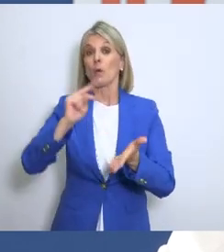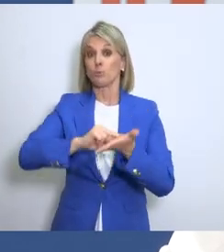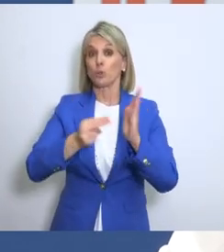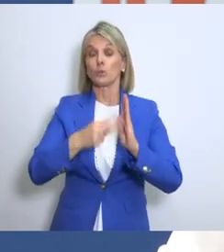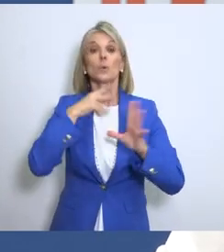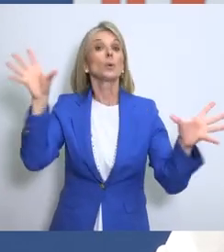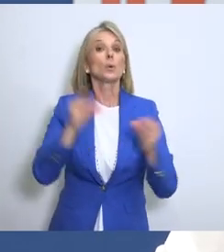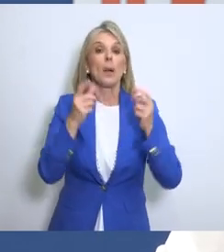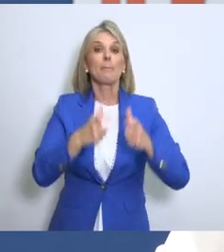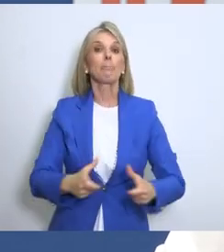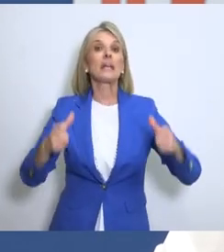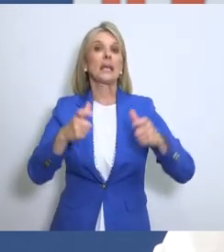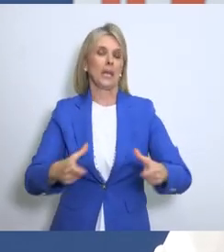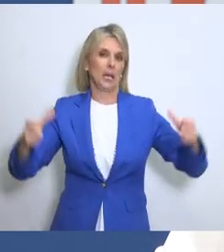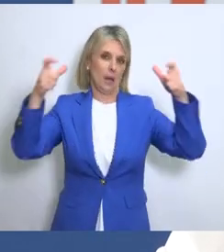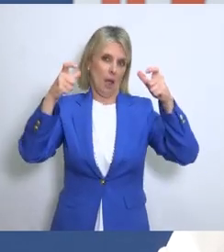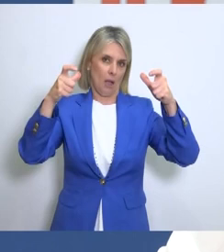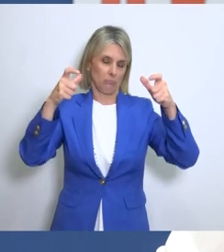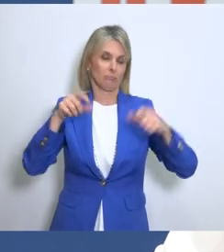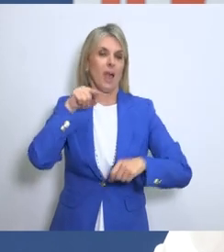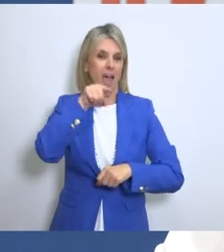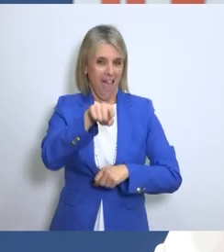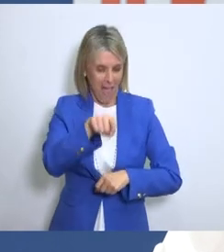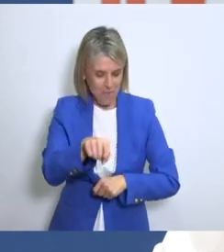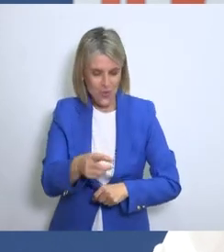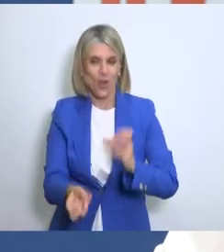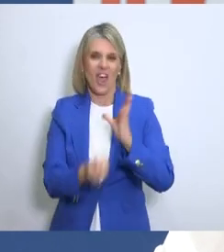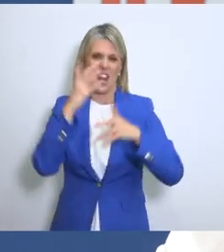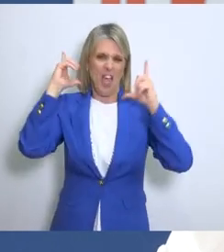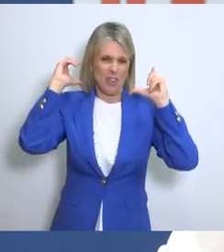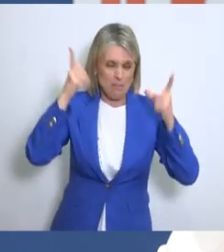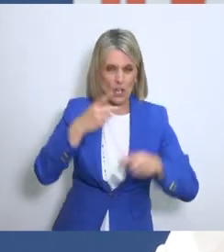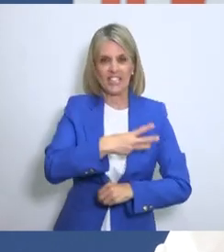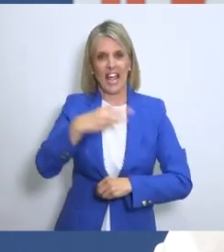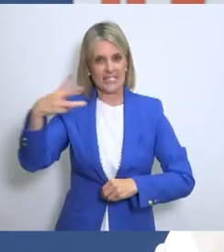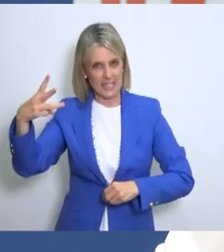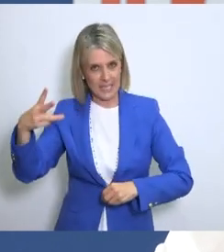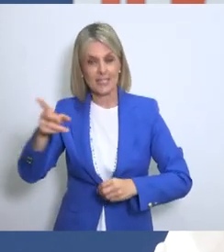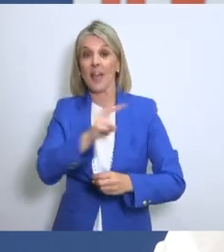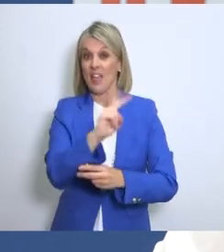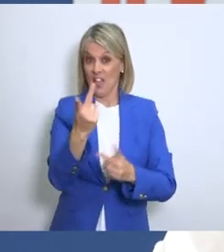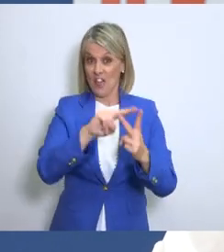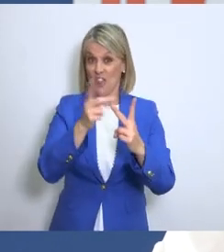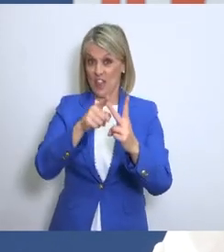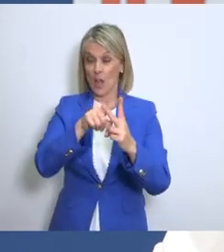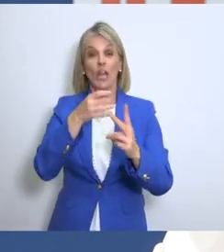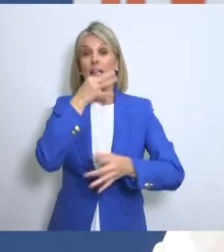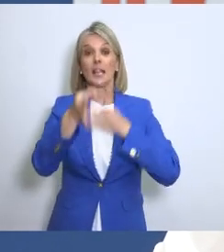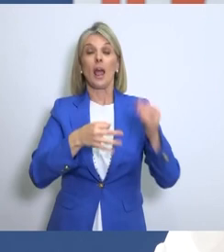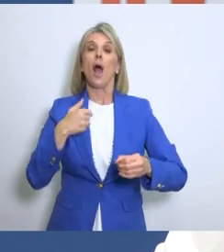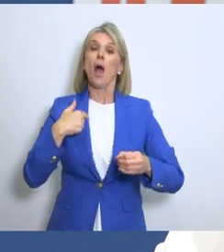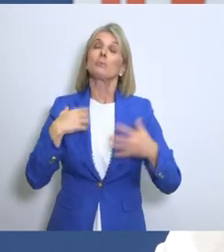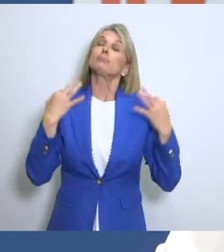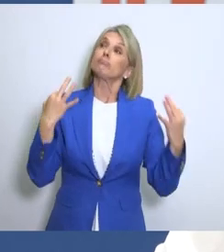τεράστια σύγκρουση, Νέα Δημοκρατία, ΣΥΡΙΖΑ και ολόκληρη η ελληνική αστική τάξη, με το περίφημο δόγμα ότι ανήκουμε